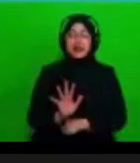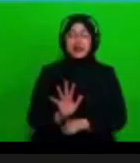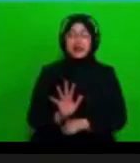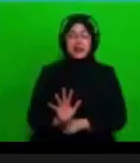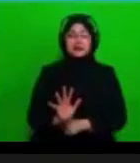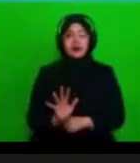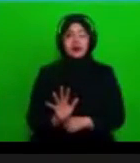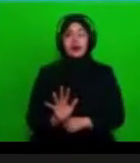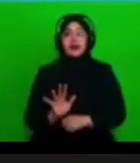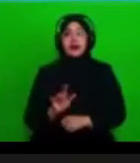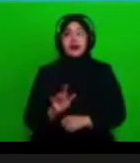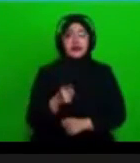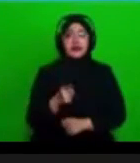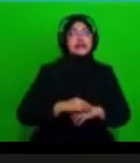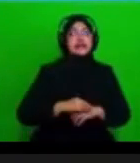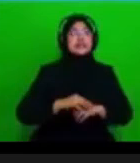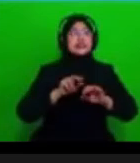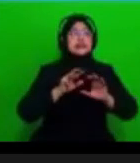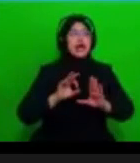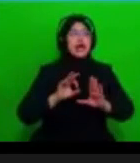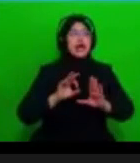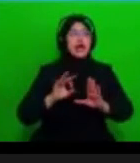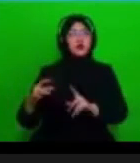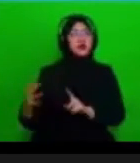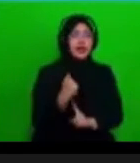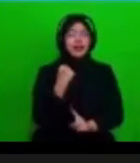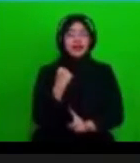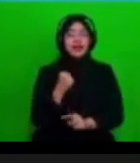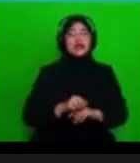SMK Pusat Keunggulan. Tahun ini ada